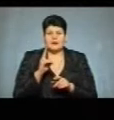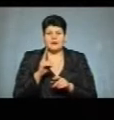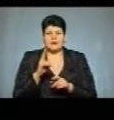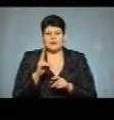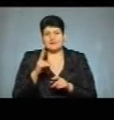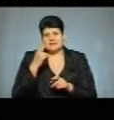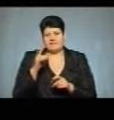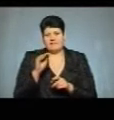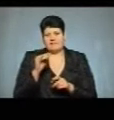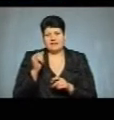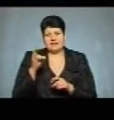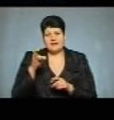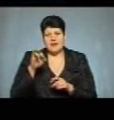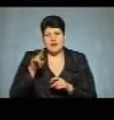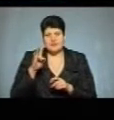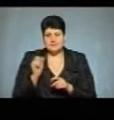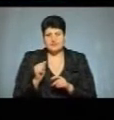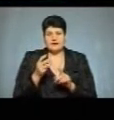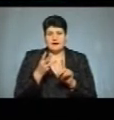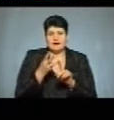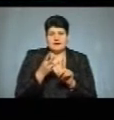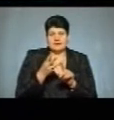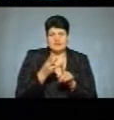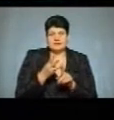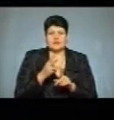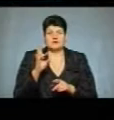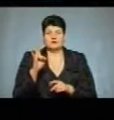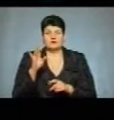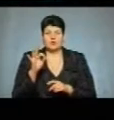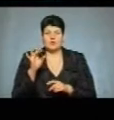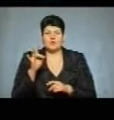Макарайнен з Фінляндії, а третьою – Марте Олсбю-Ройсаланд з Норвегії.